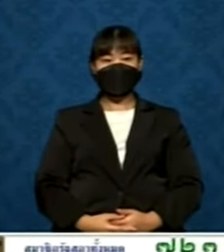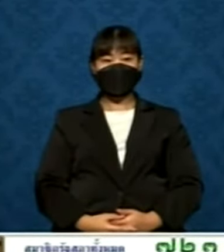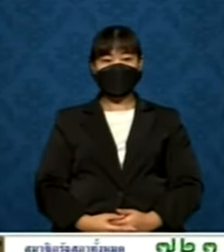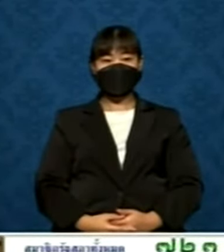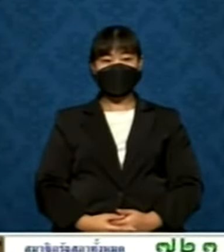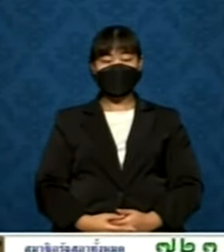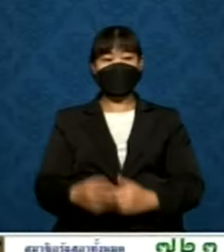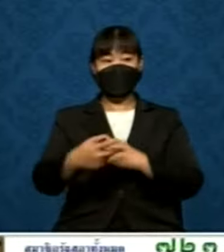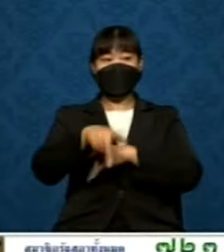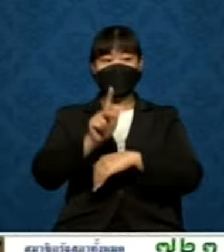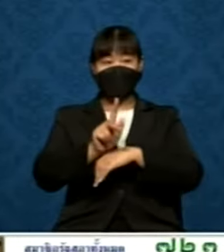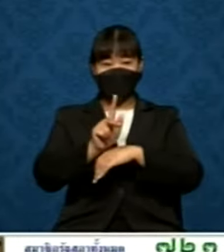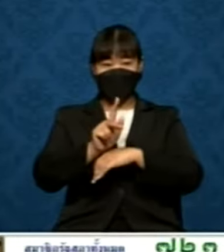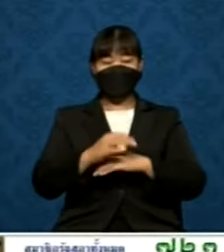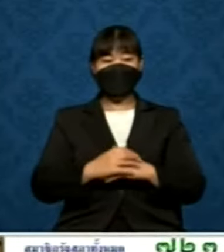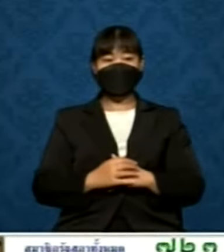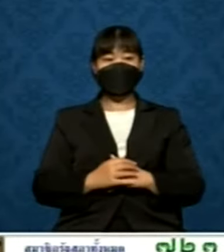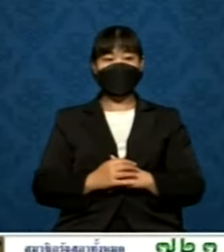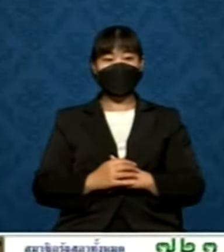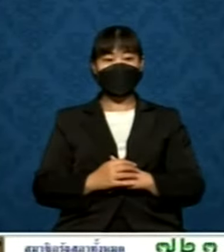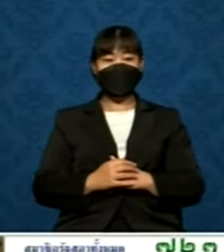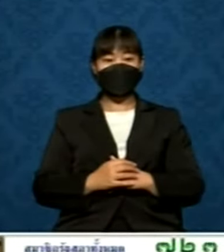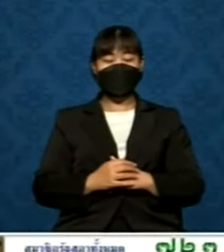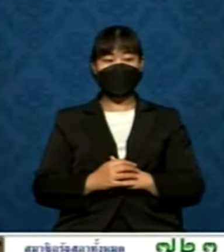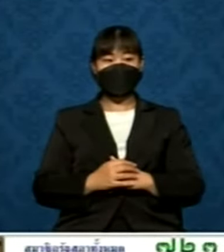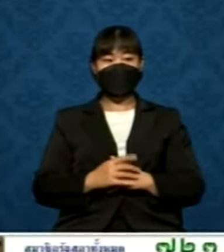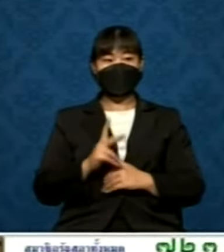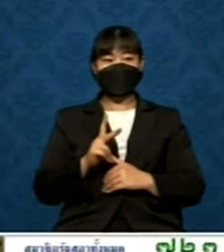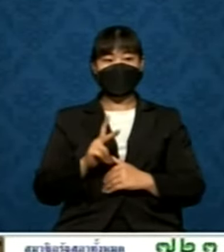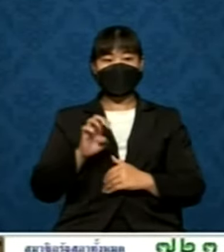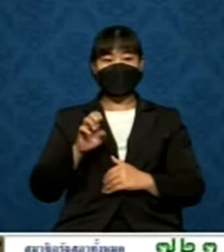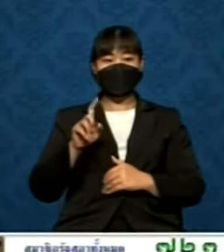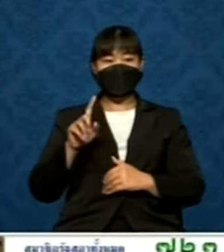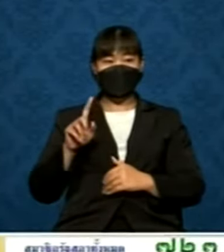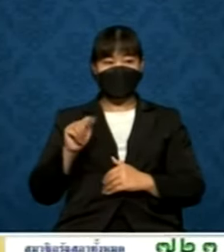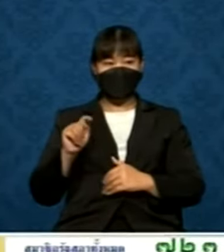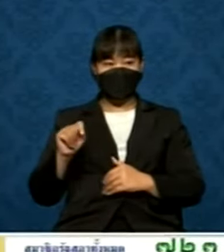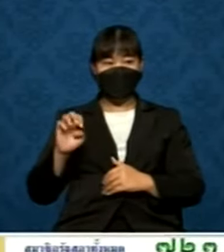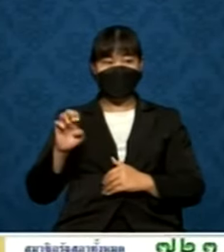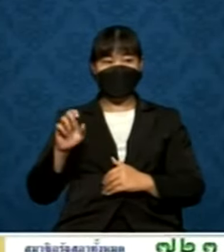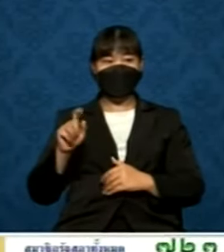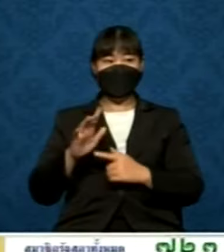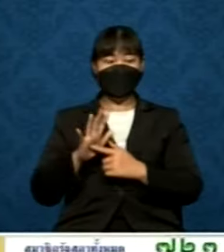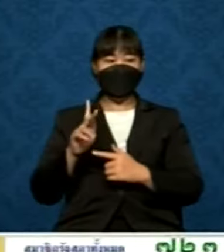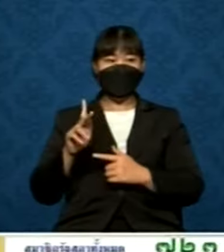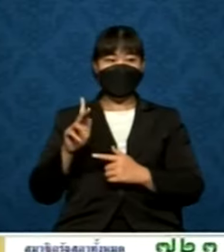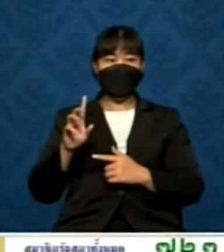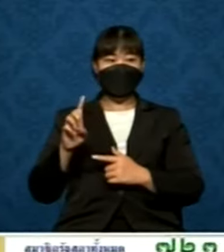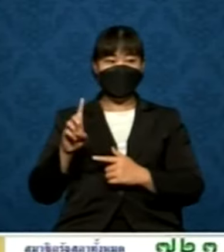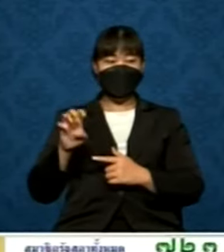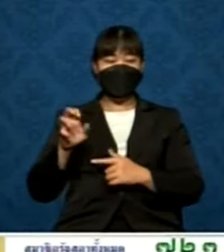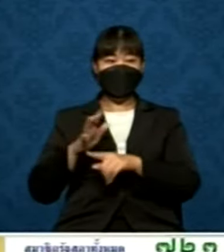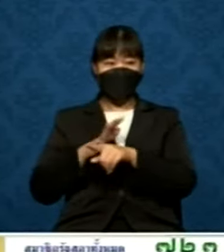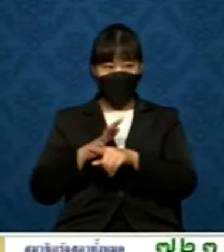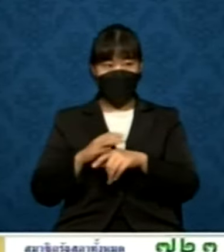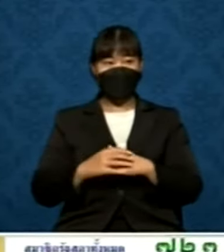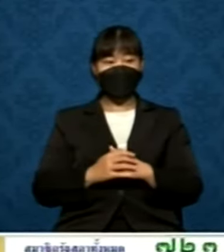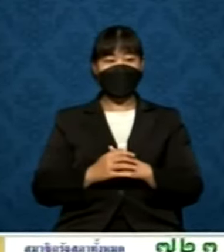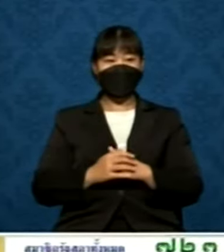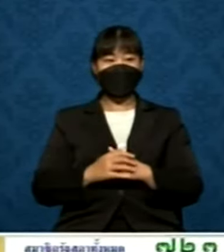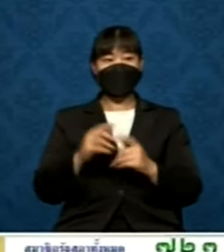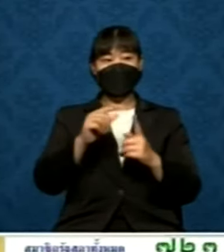ท่านประธานครับกิติศักดิ์รัตนวราหะขอถอนคำว่าผู้ที่นำ